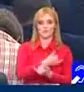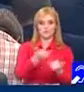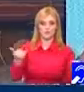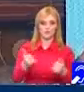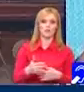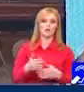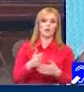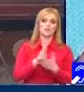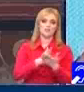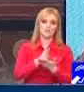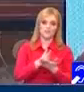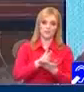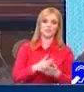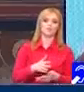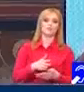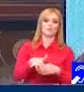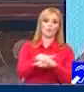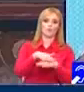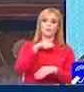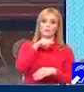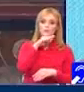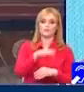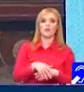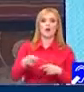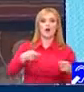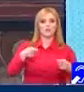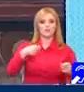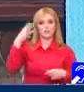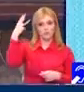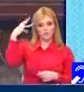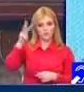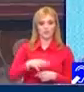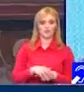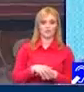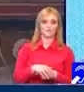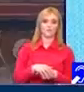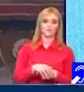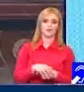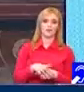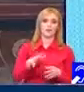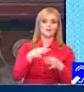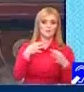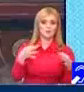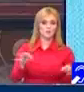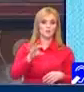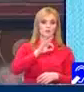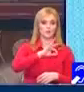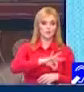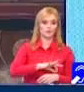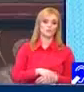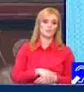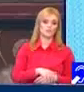crearea serviciu public profesionist și administrare modernă a resurselor umane care să permită folosirea